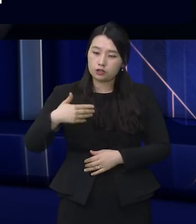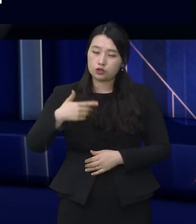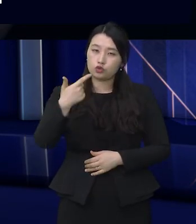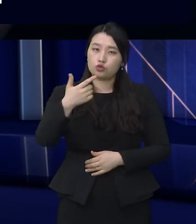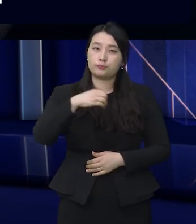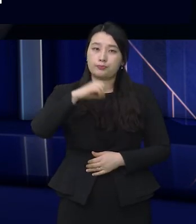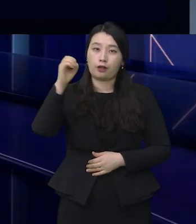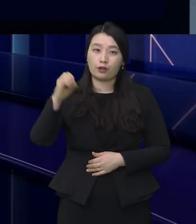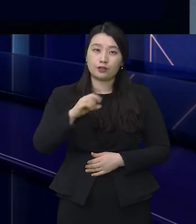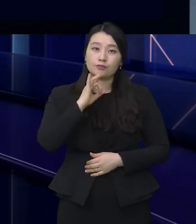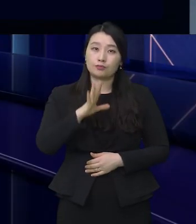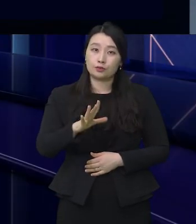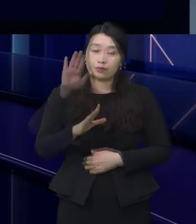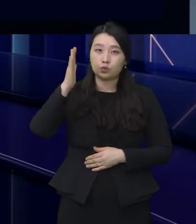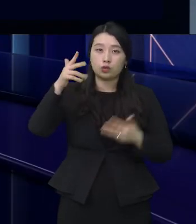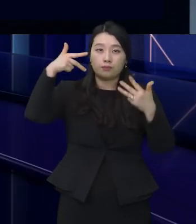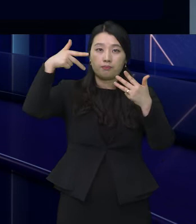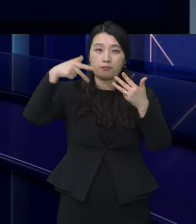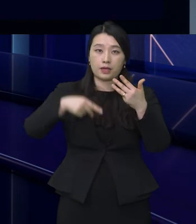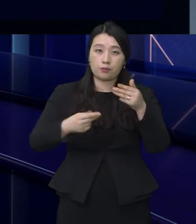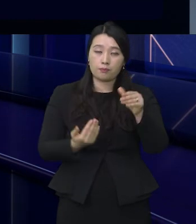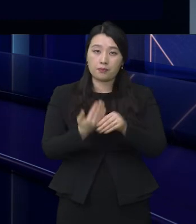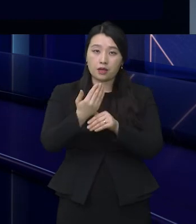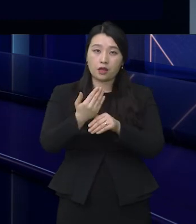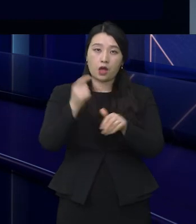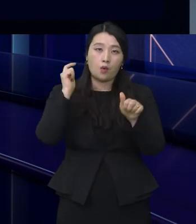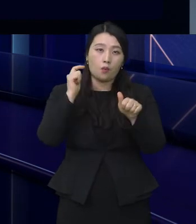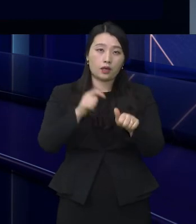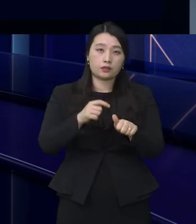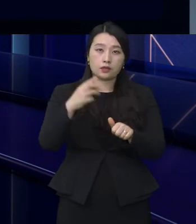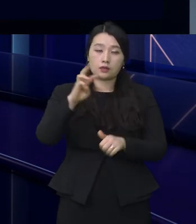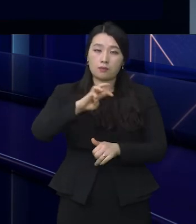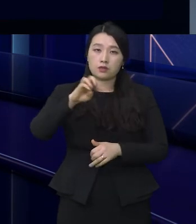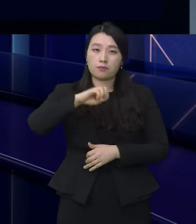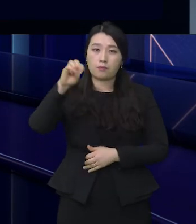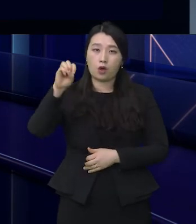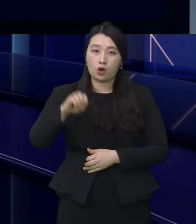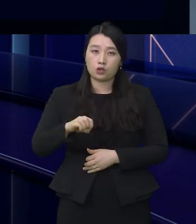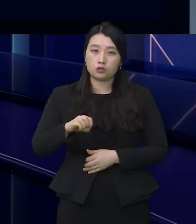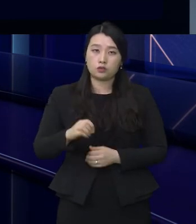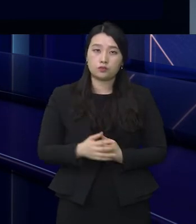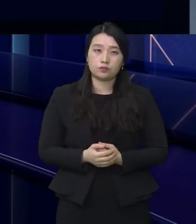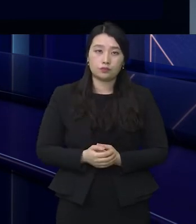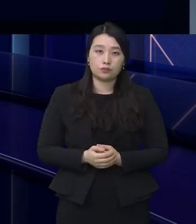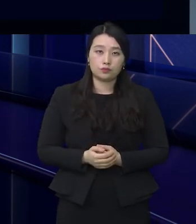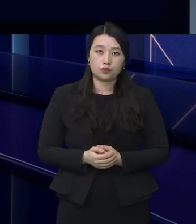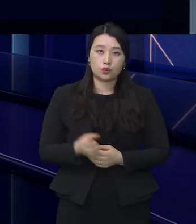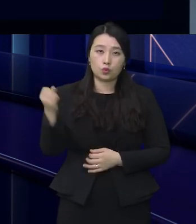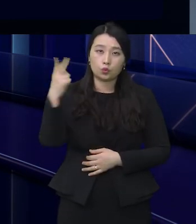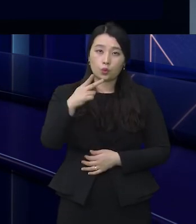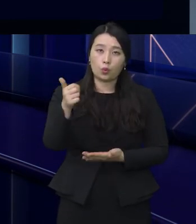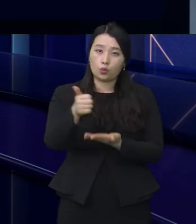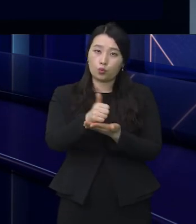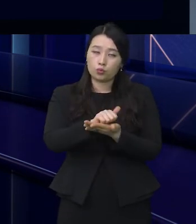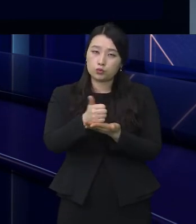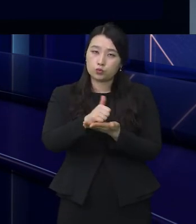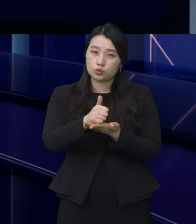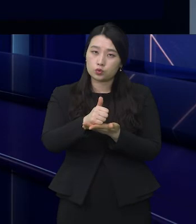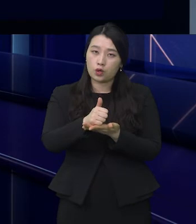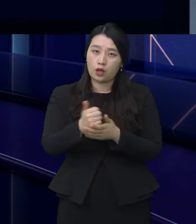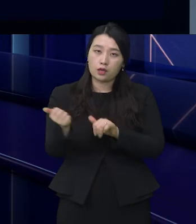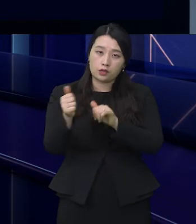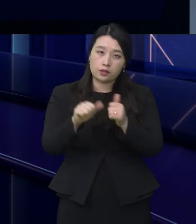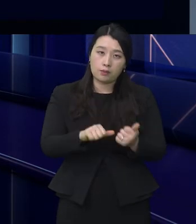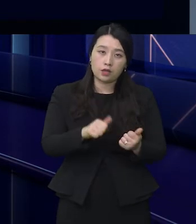불과하지만 은 최근 8주간 발생한 확진 자에 30% 에 달합니다 아 또 위중 쯤 환자와